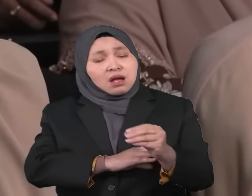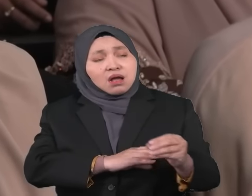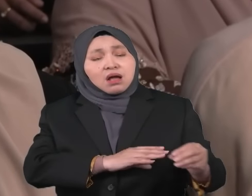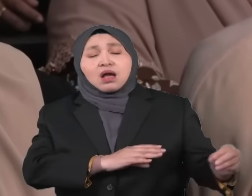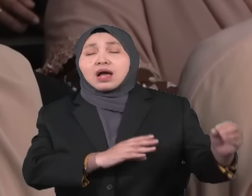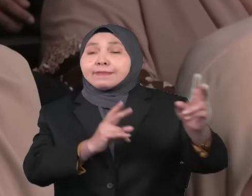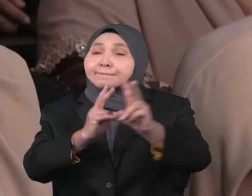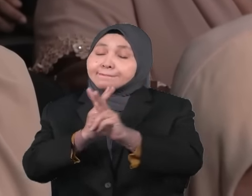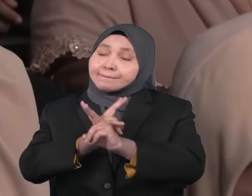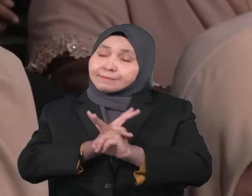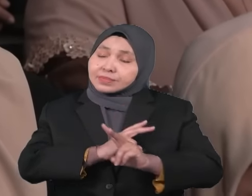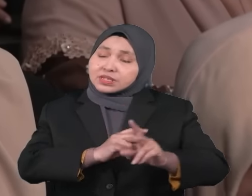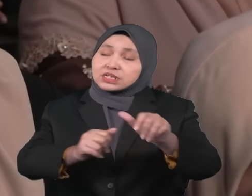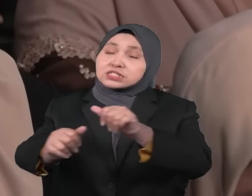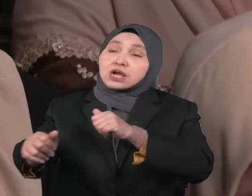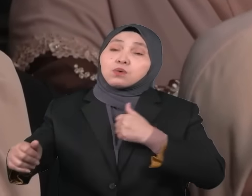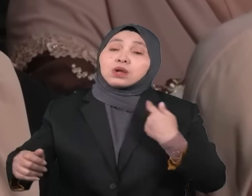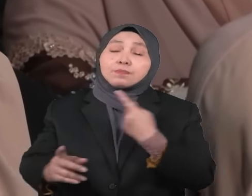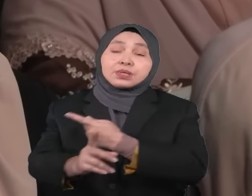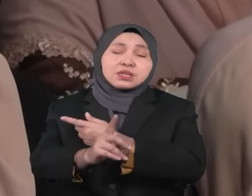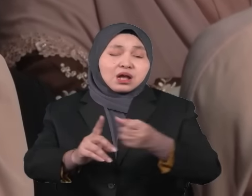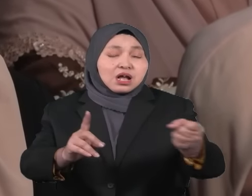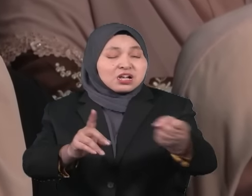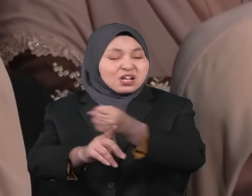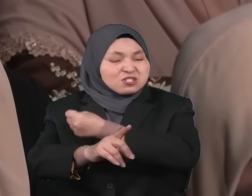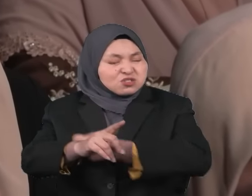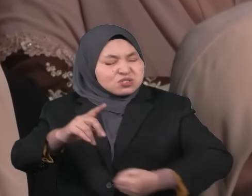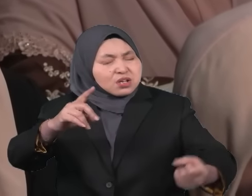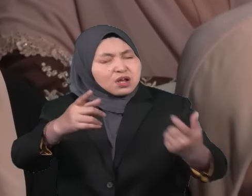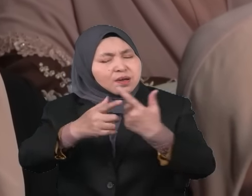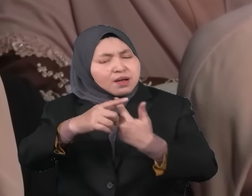وقنا عذاب